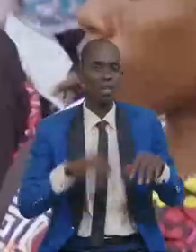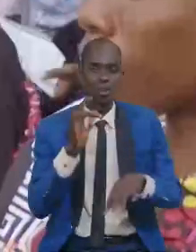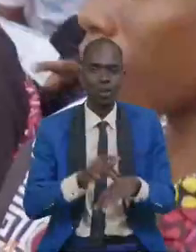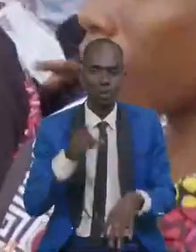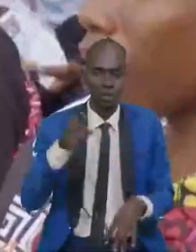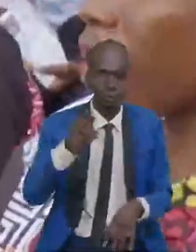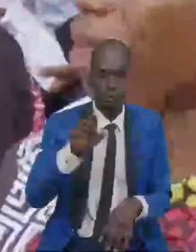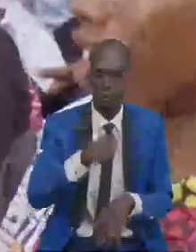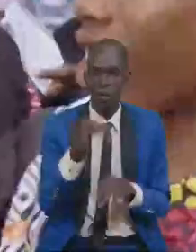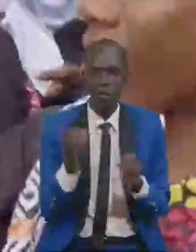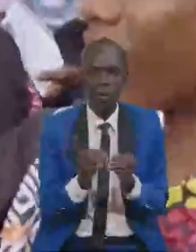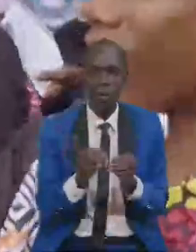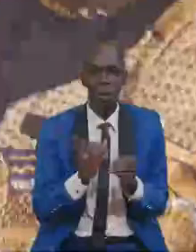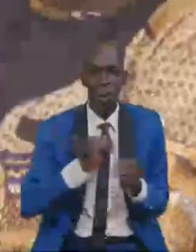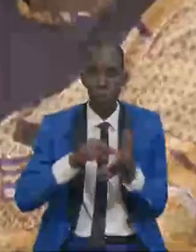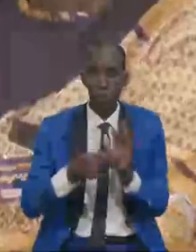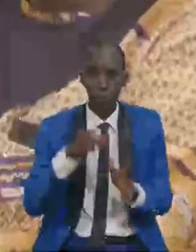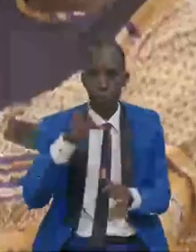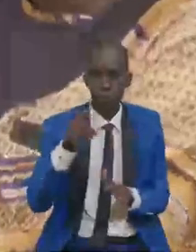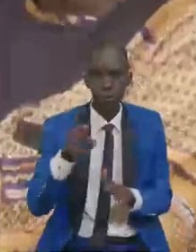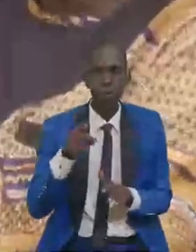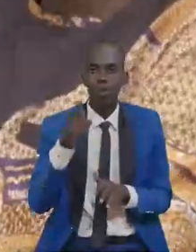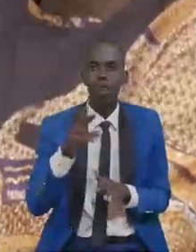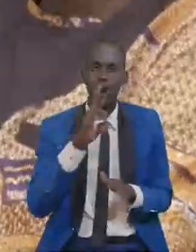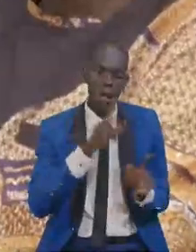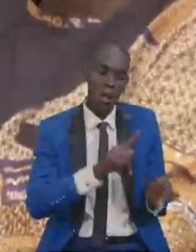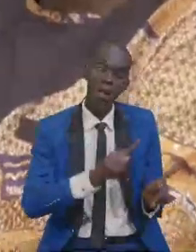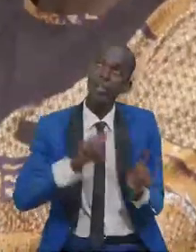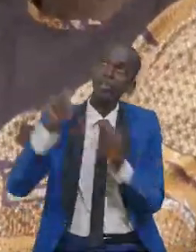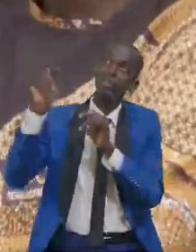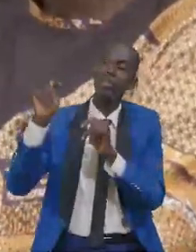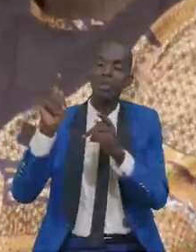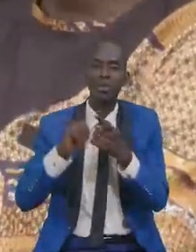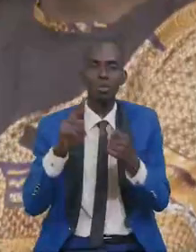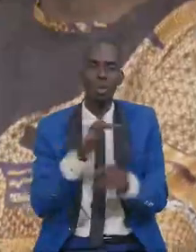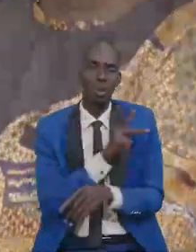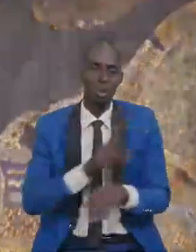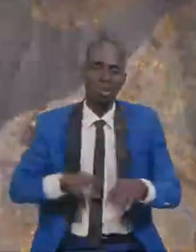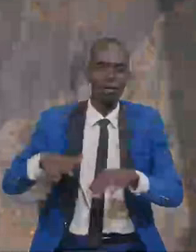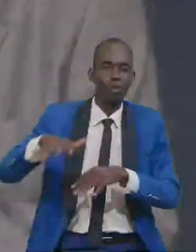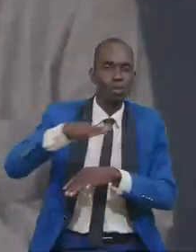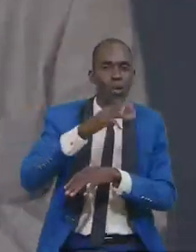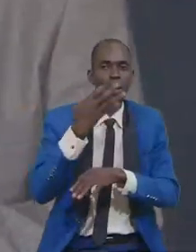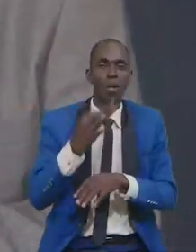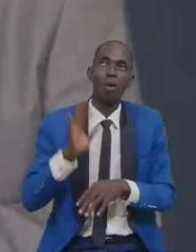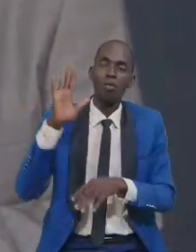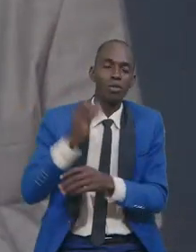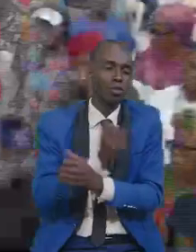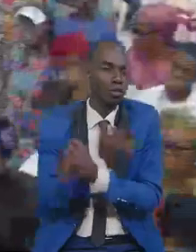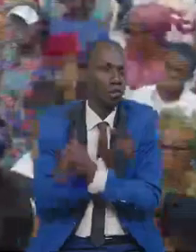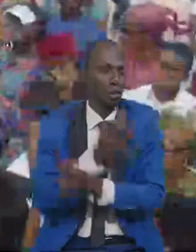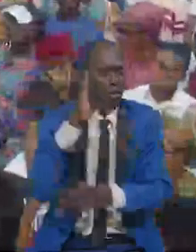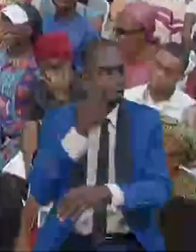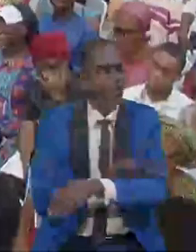Je parle de toi. Tu es transféré transférer dans le royaume de son